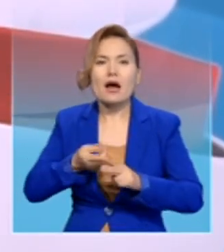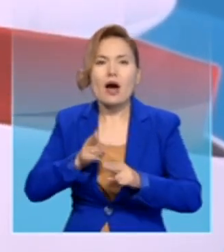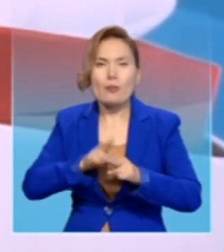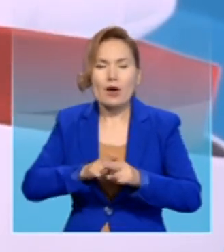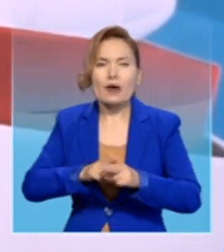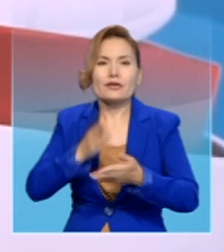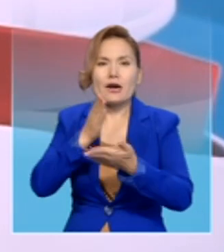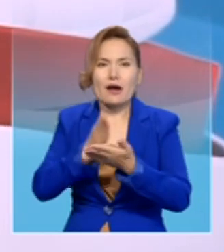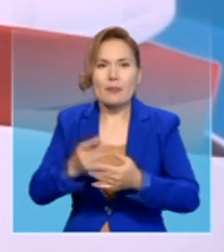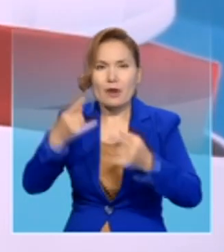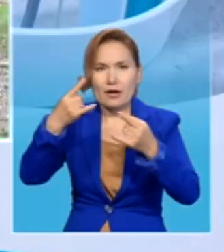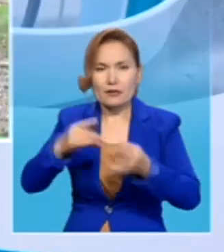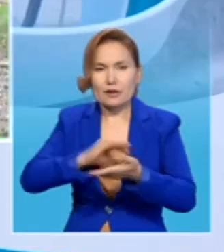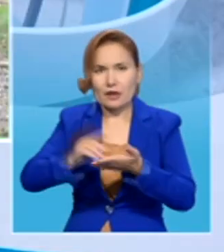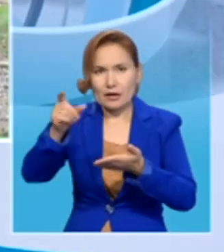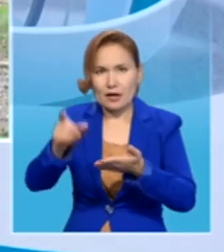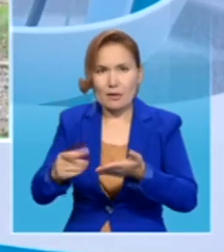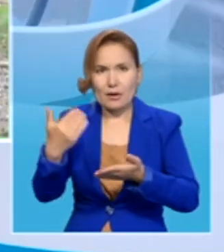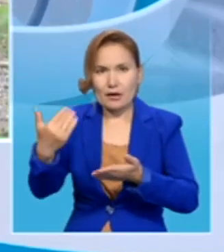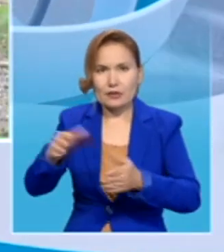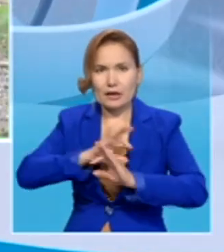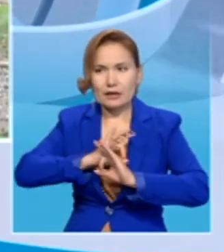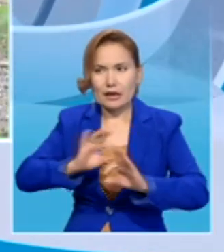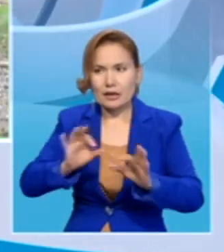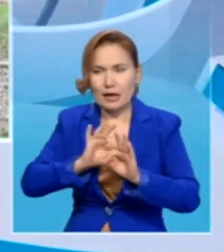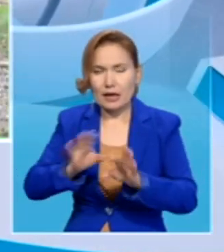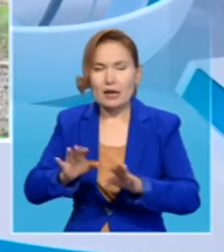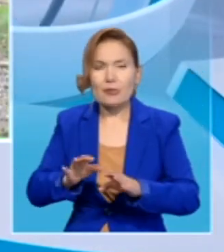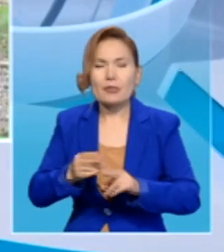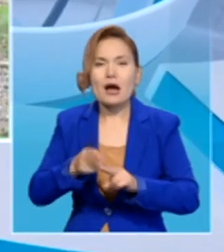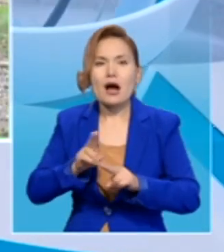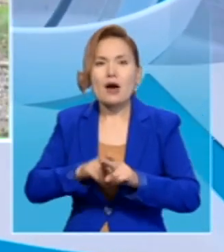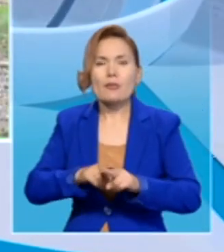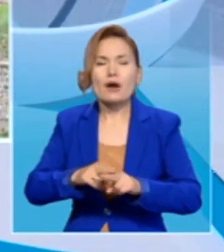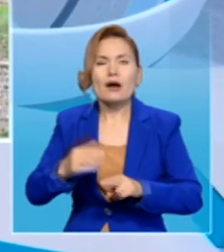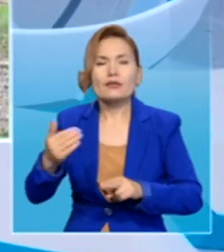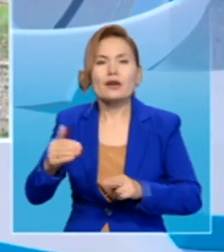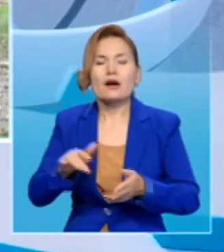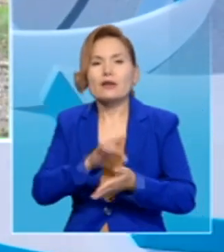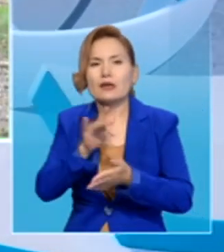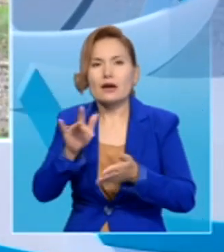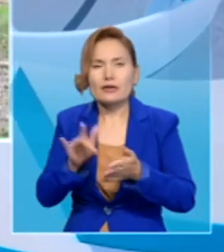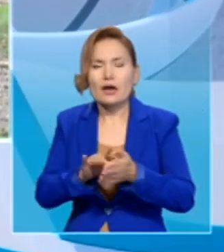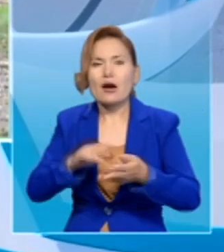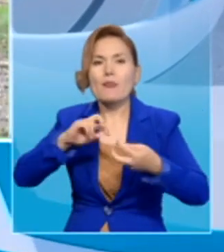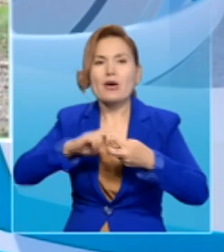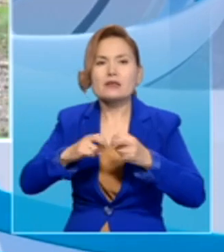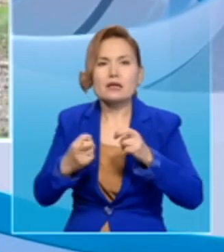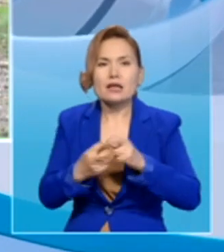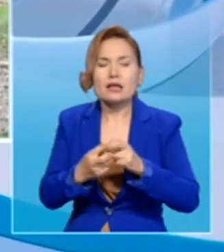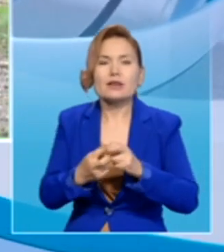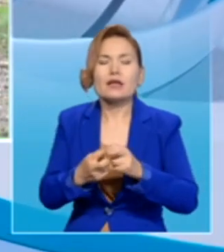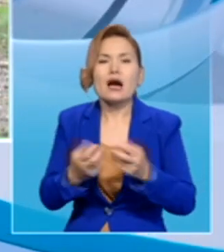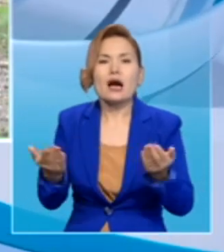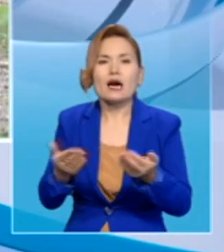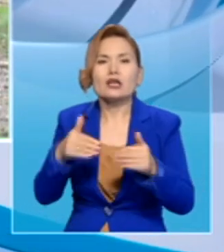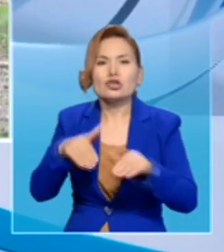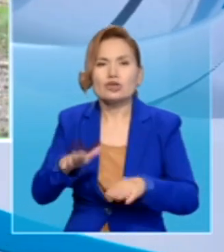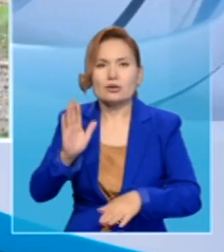әріптесім Қуан Нұрақын тікелей байланысқа шығып тұр. Қуан, шаһар билігі мәселені қалай шешпек?